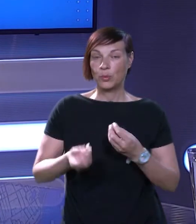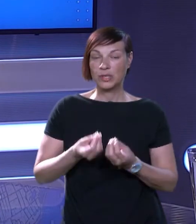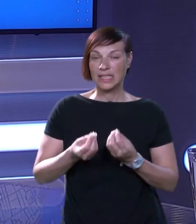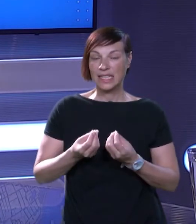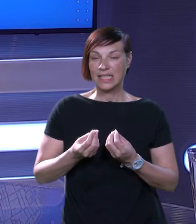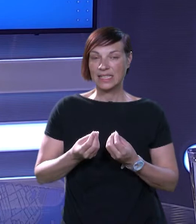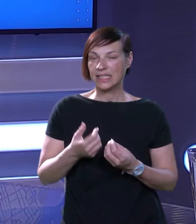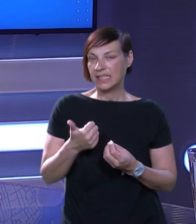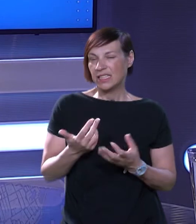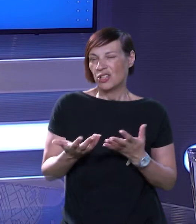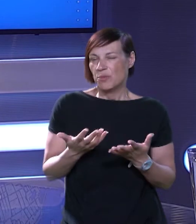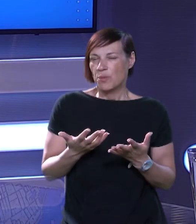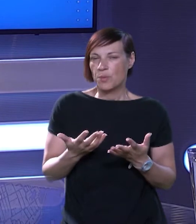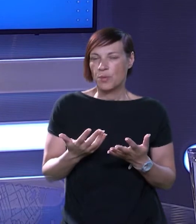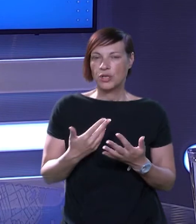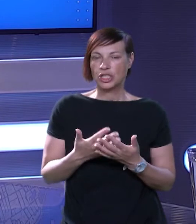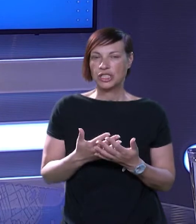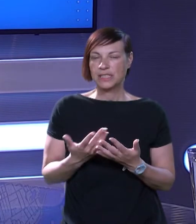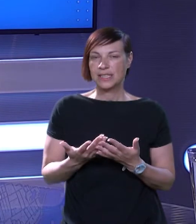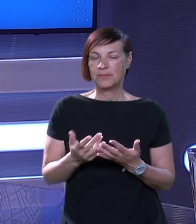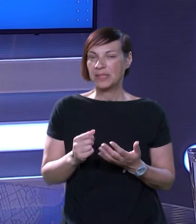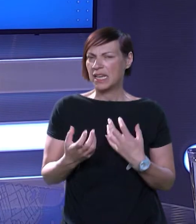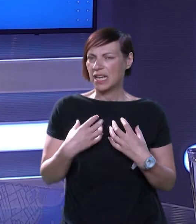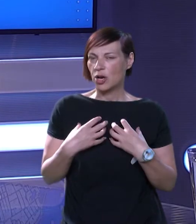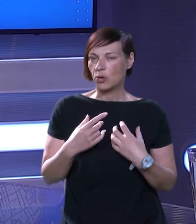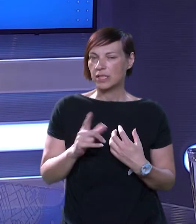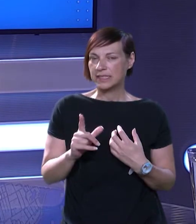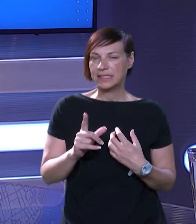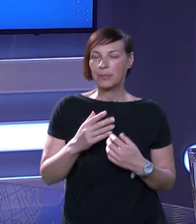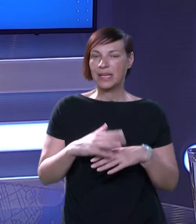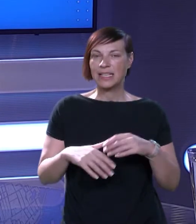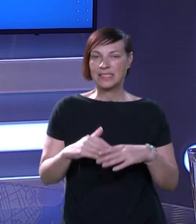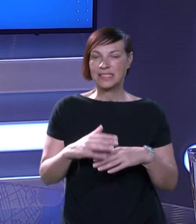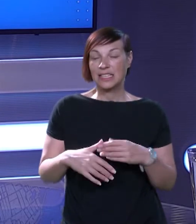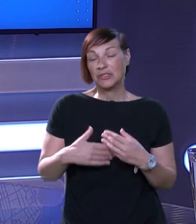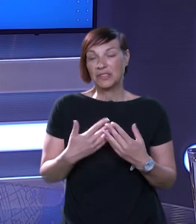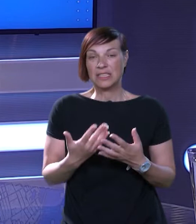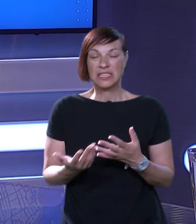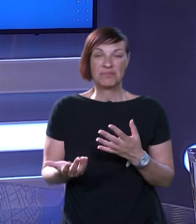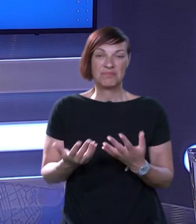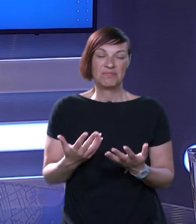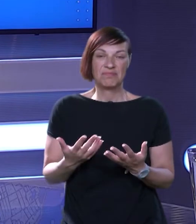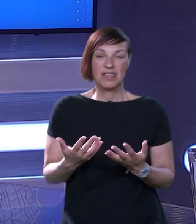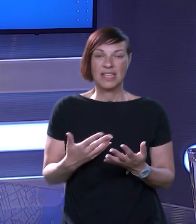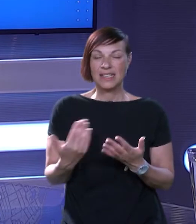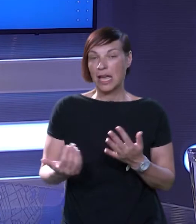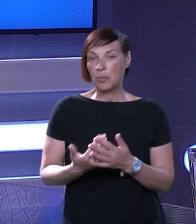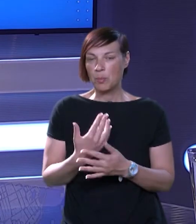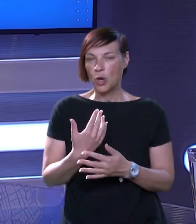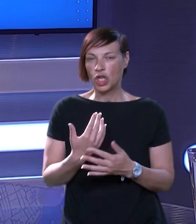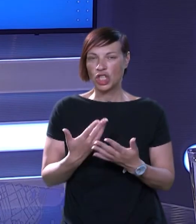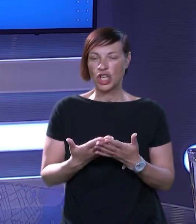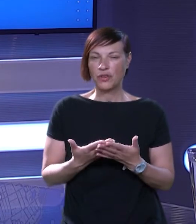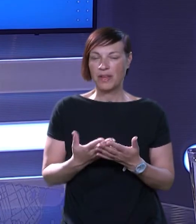to... Jedino možda bi to da je neka uloga s kojom baš jako nisam bila zadovoljna, naš, pa da je